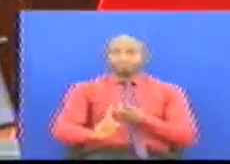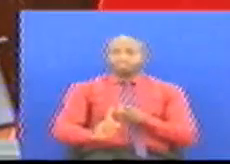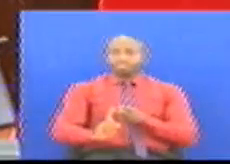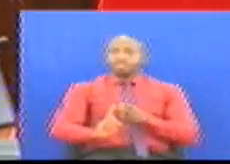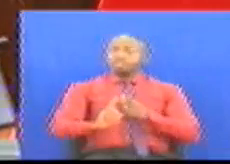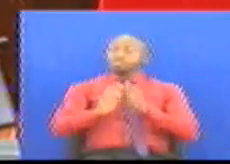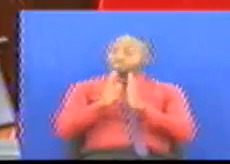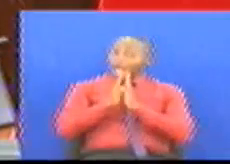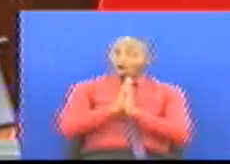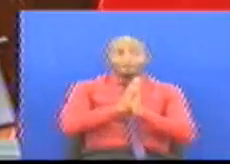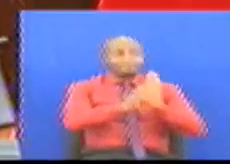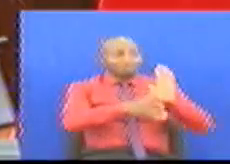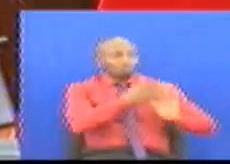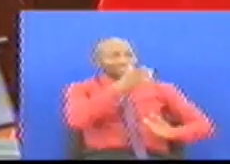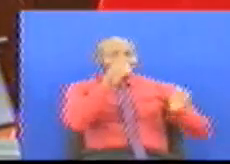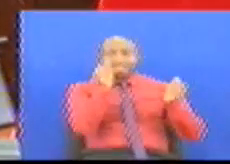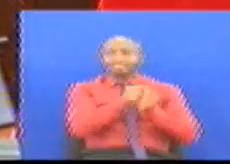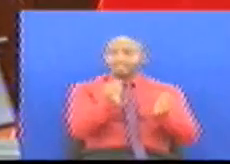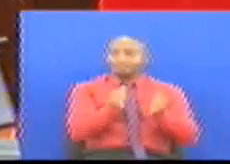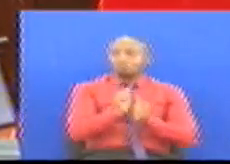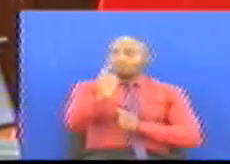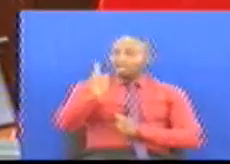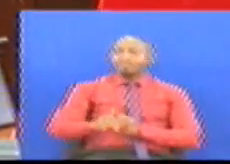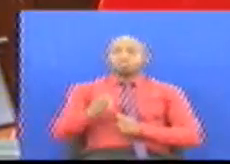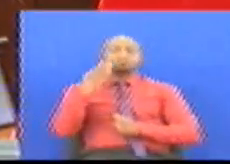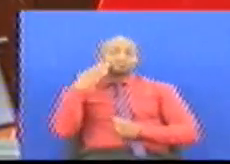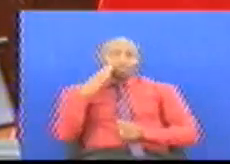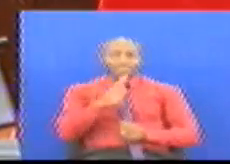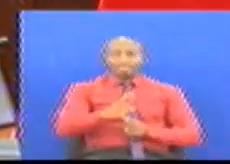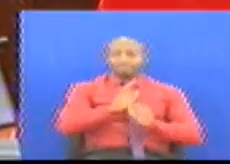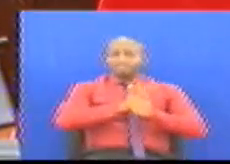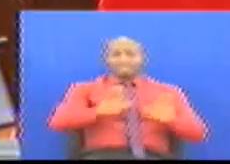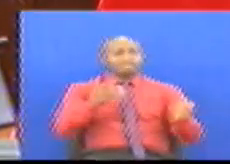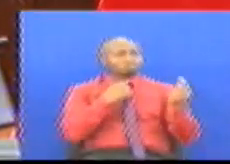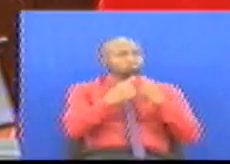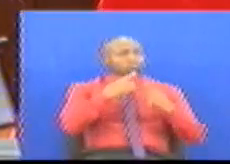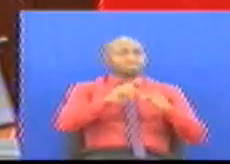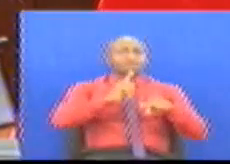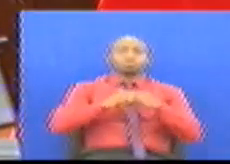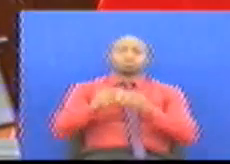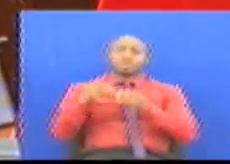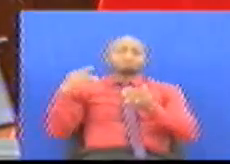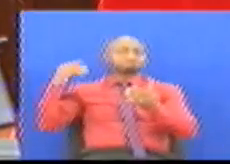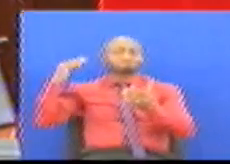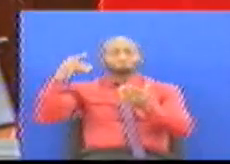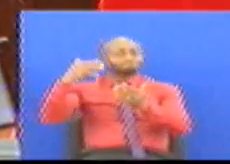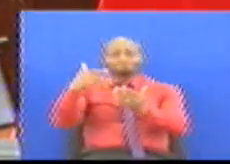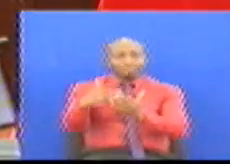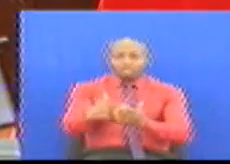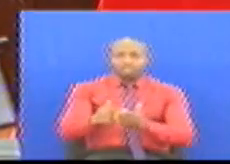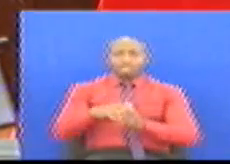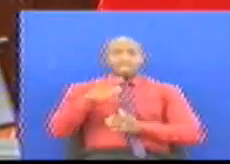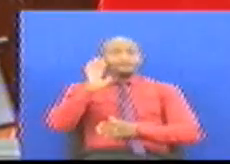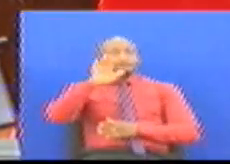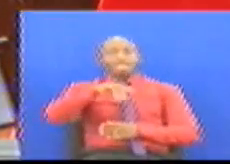naomba nianze na swala ambalo ni muhimu na nimelizungumza kwa muda mrefu nilipokuwa bungeni kwa miaka